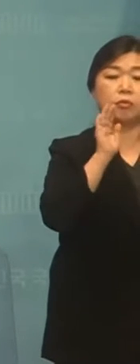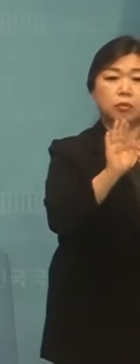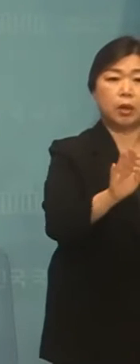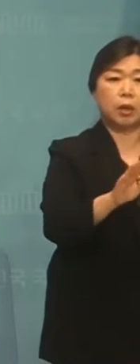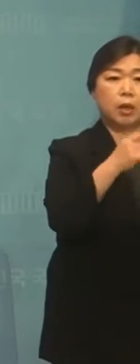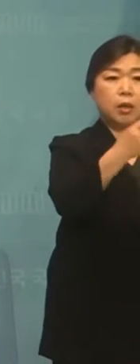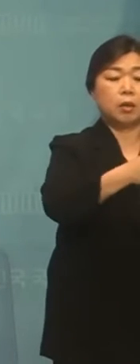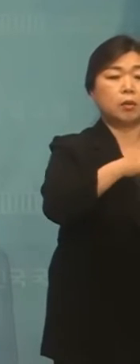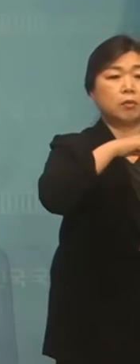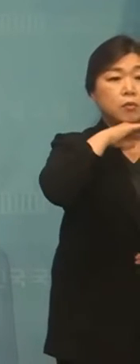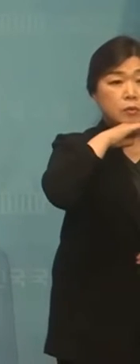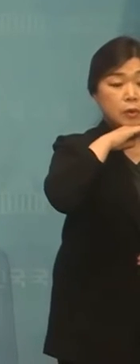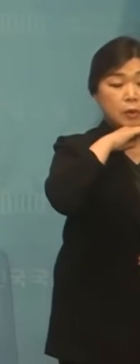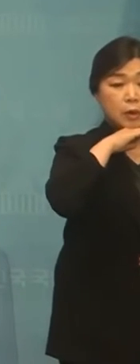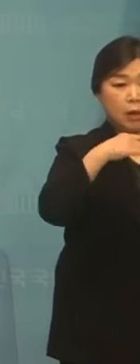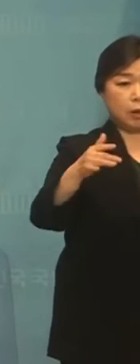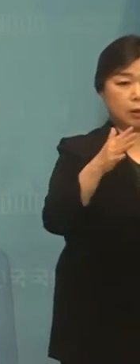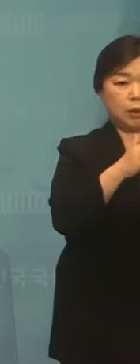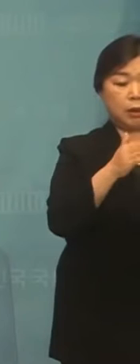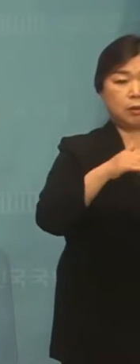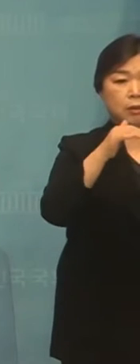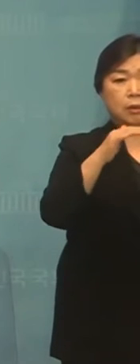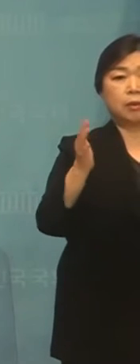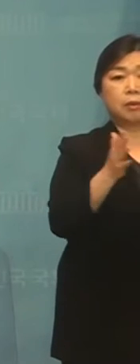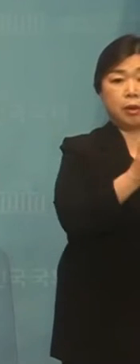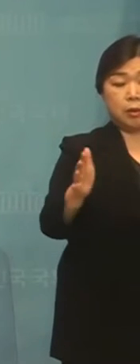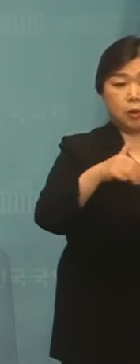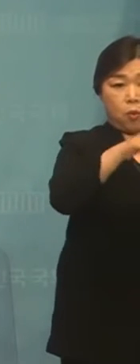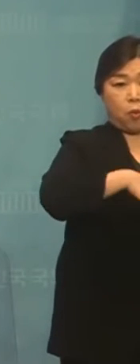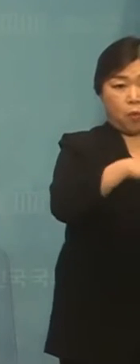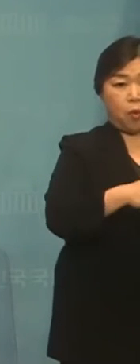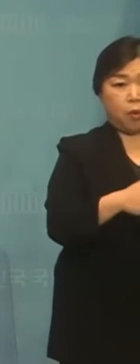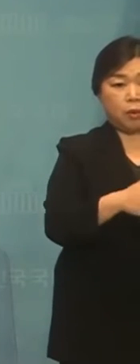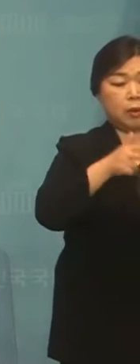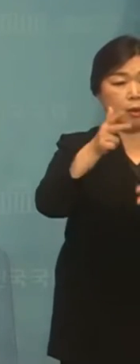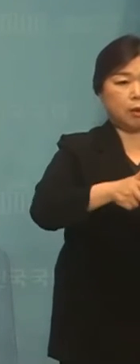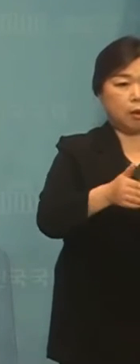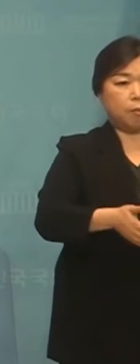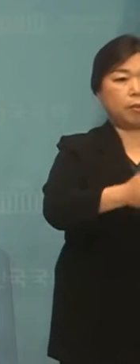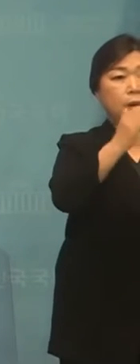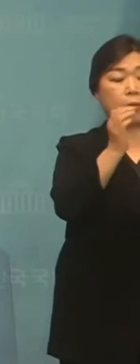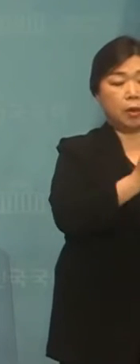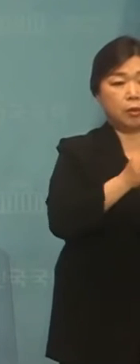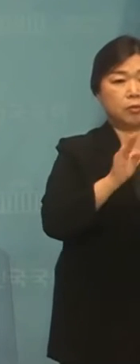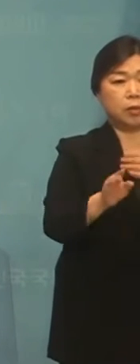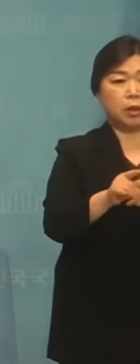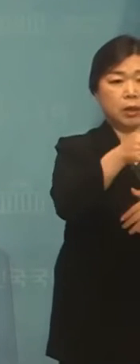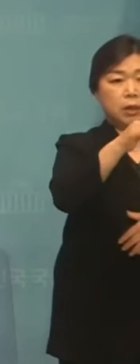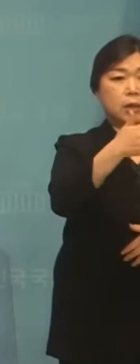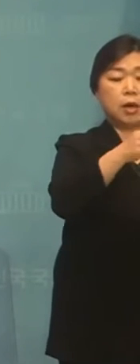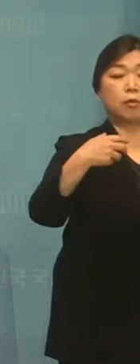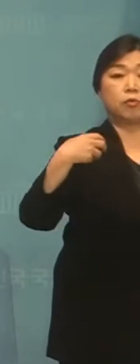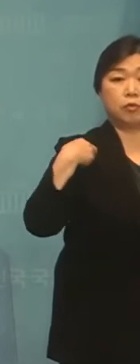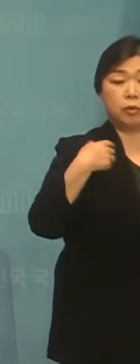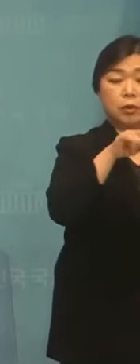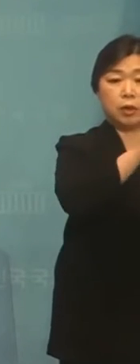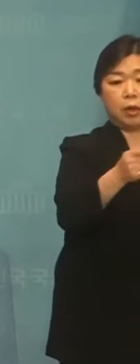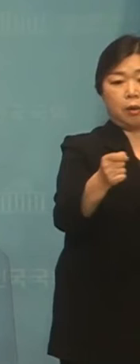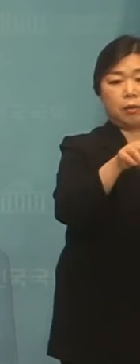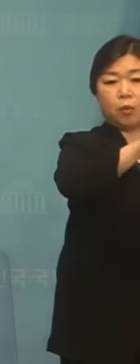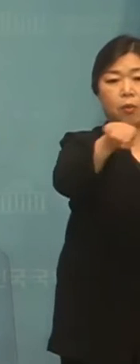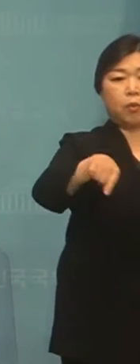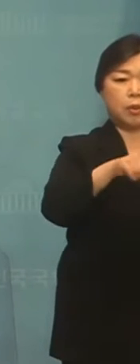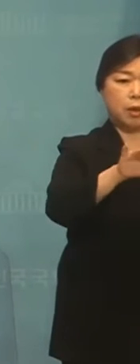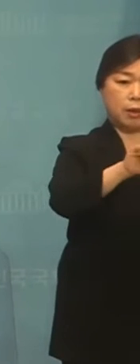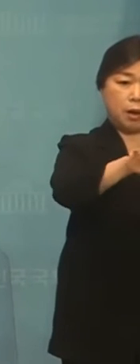2017년 장안지구 공공 택지 개발 사업이 막이 오르게 되며 기장군 청광리 일대 인접 지역이